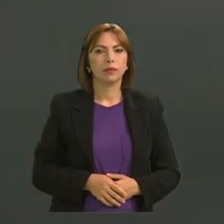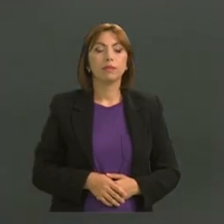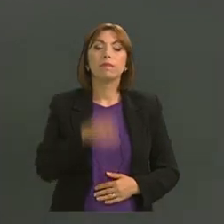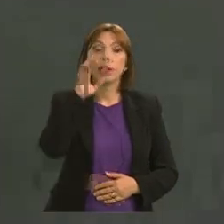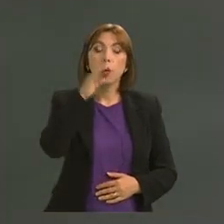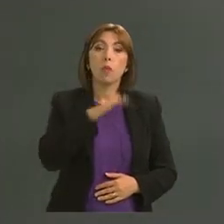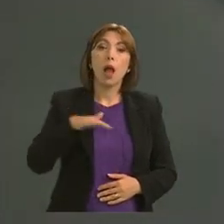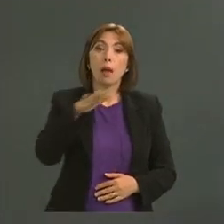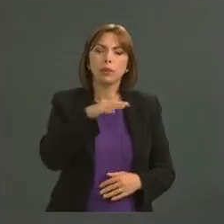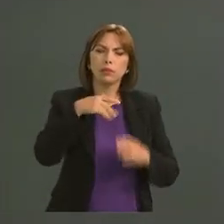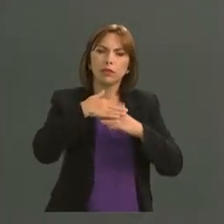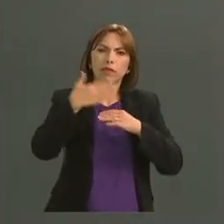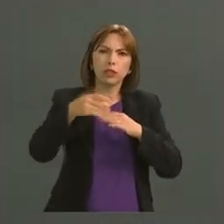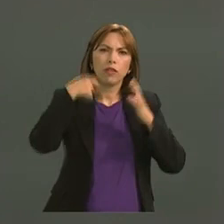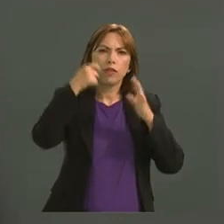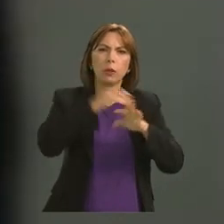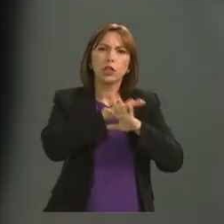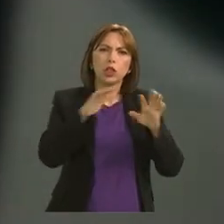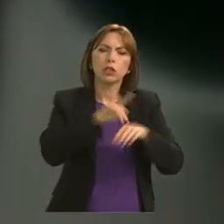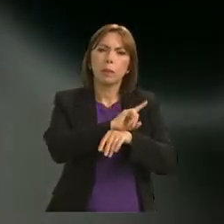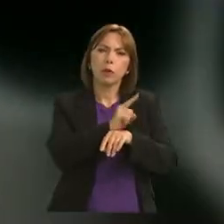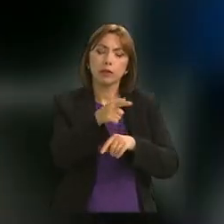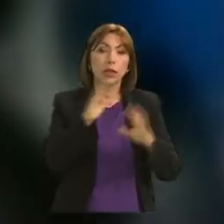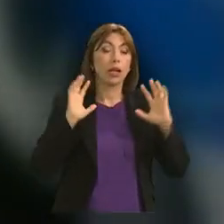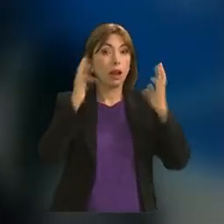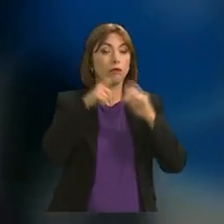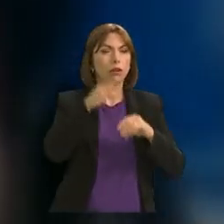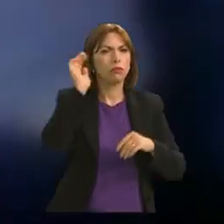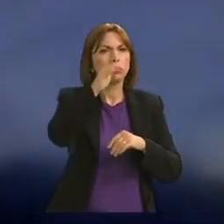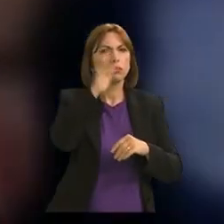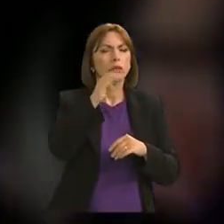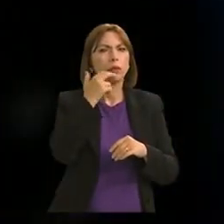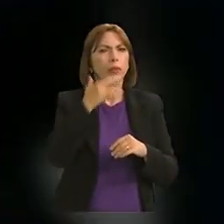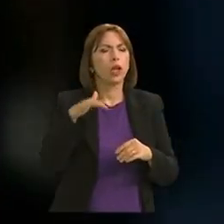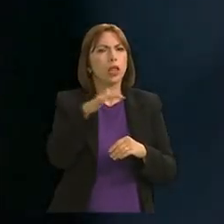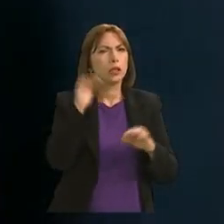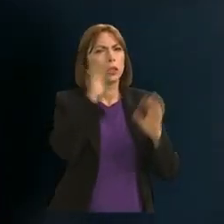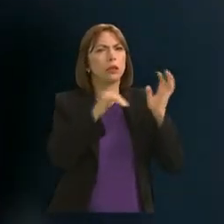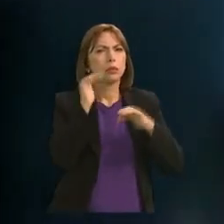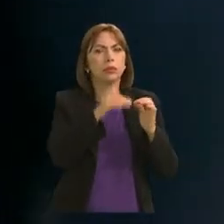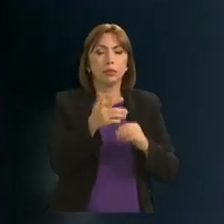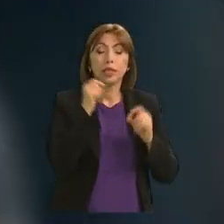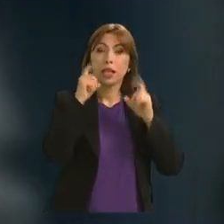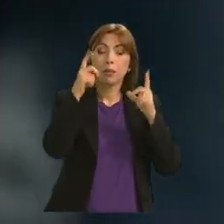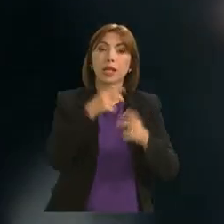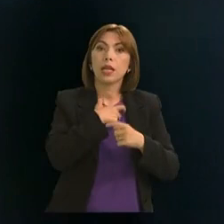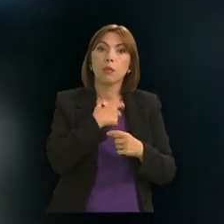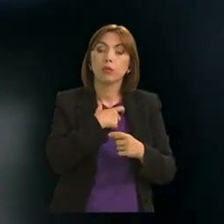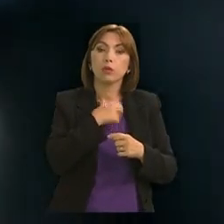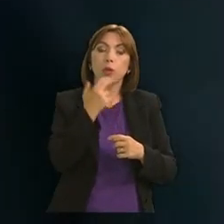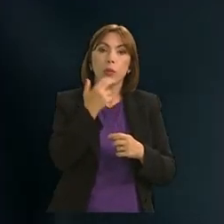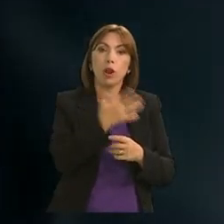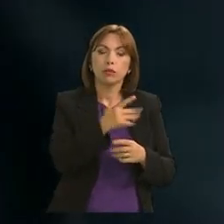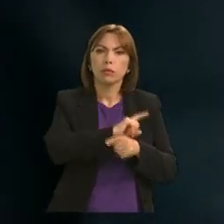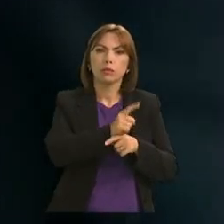Oamenii din vecinătate au filmat tot momentul hilar. Revoltați, i-au apostrofat și ei pe polițiști. Imaginile neputinței forțelor de ordine au